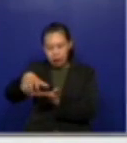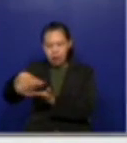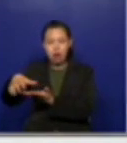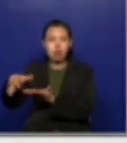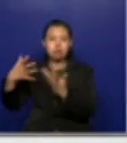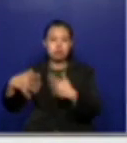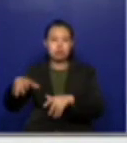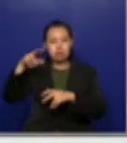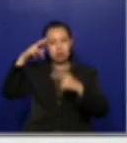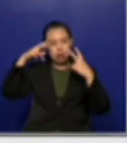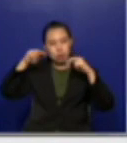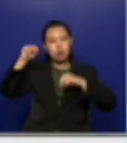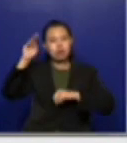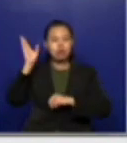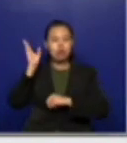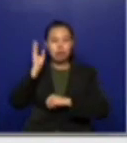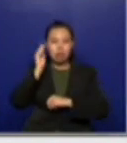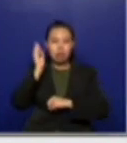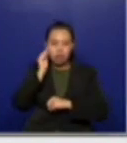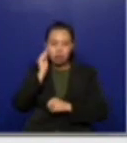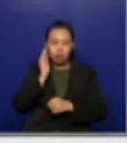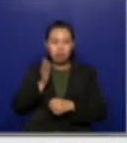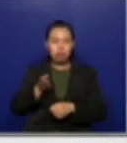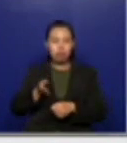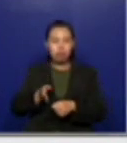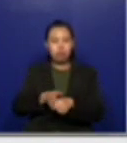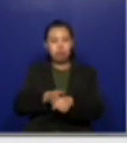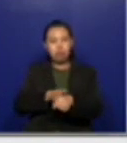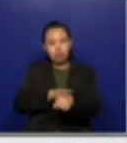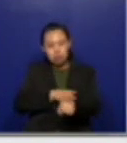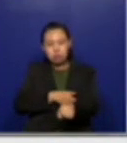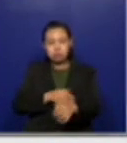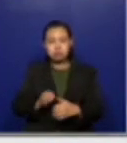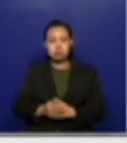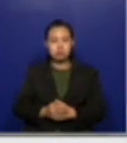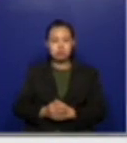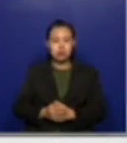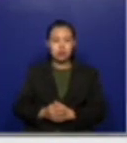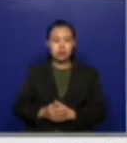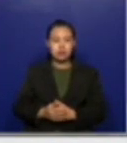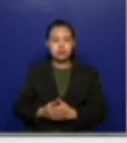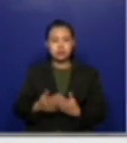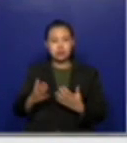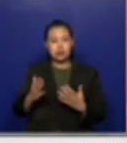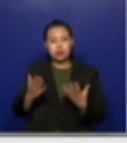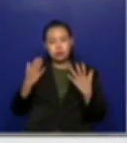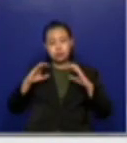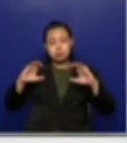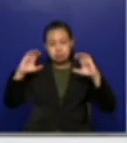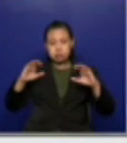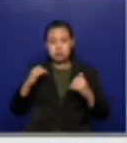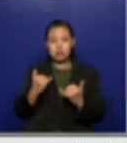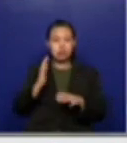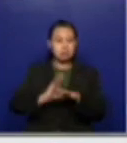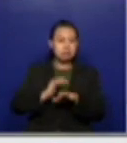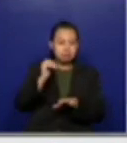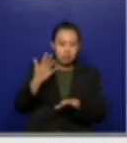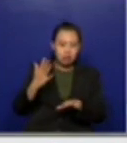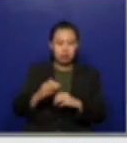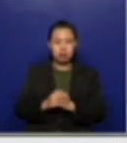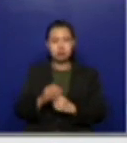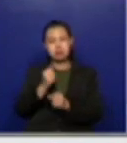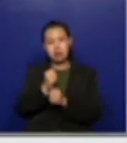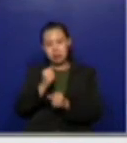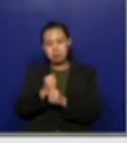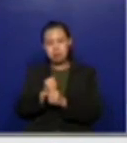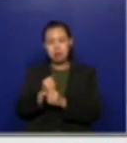ผมก็เชื่อว่ารัฐบาลชุดนี้ไร้ความสามารถไร้ฝีมือไร้ประสิทธิภาพส่อจะทำให้ประเทศล่มจ